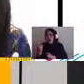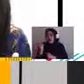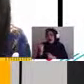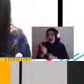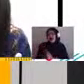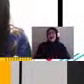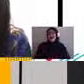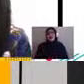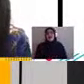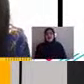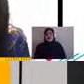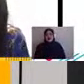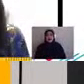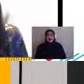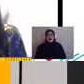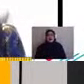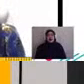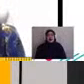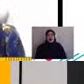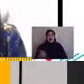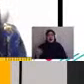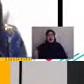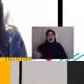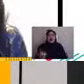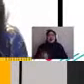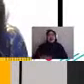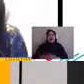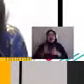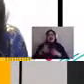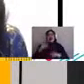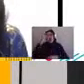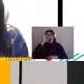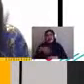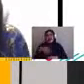belum dapat solusinya gitu para penembak hukum ini. Di samping juga